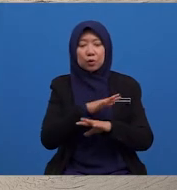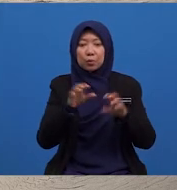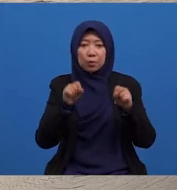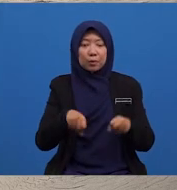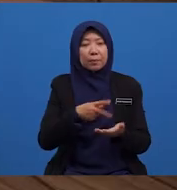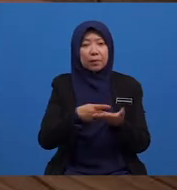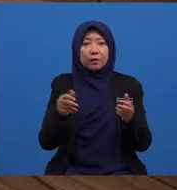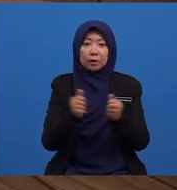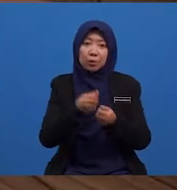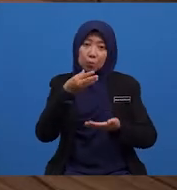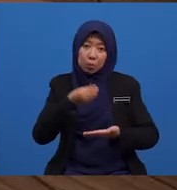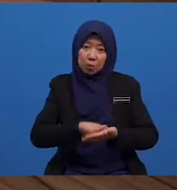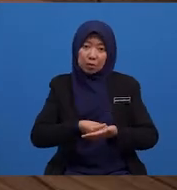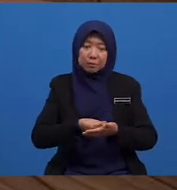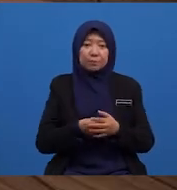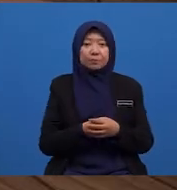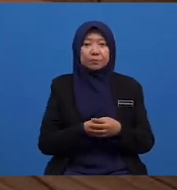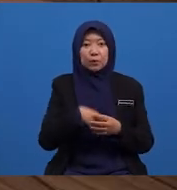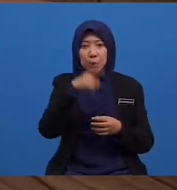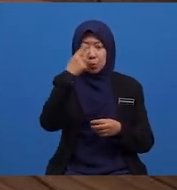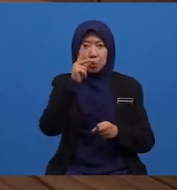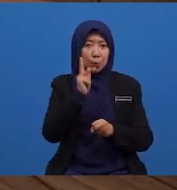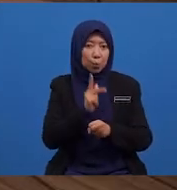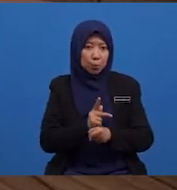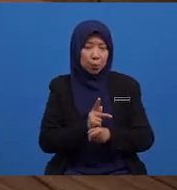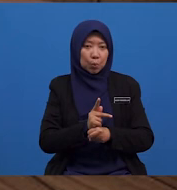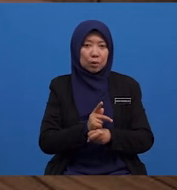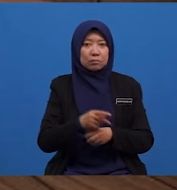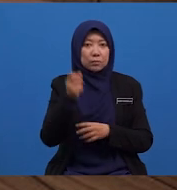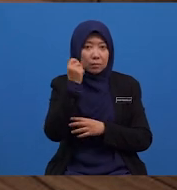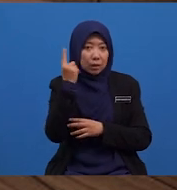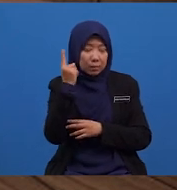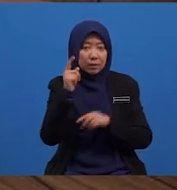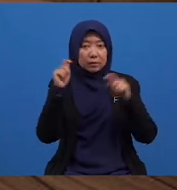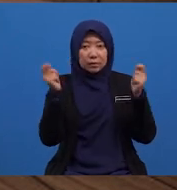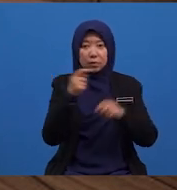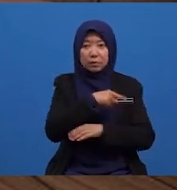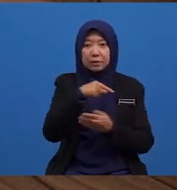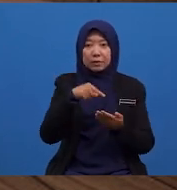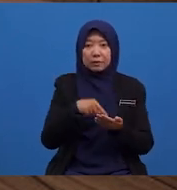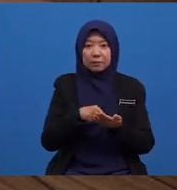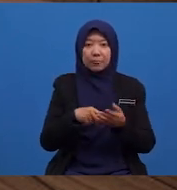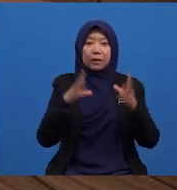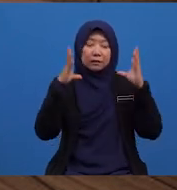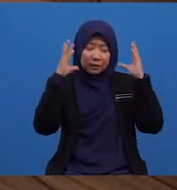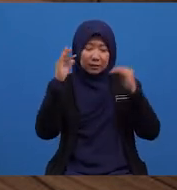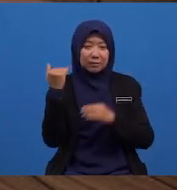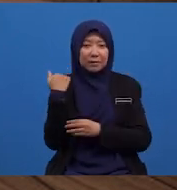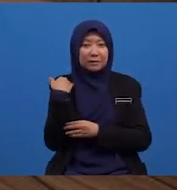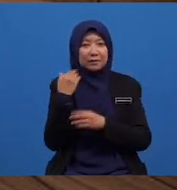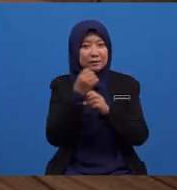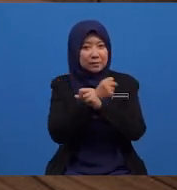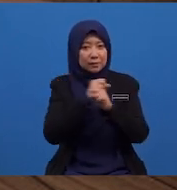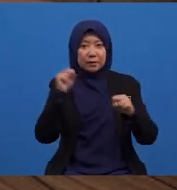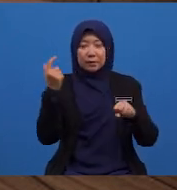wang. Bagi mengukuhkan pemahaman murid-murid tentang topik hari ini, cikgu ada menyediakan latihan